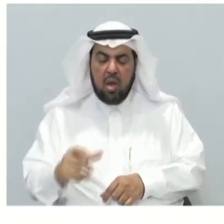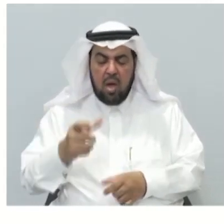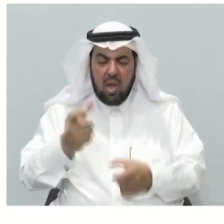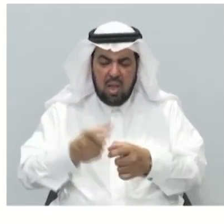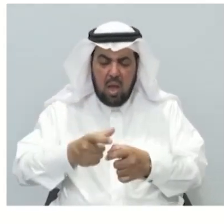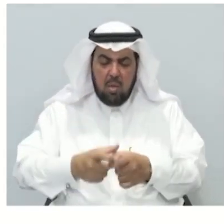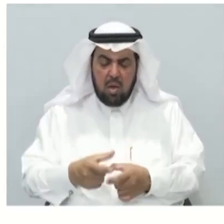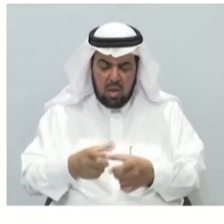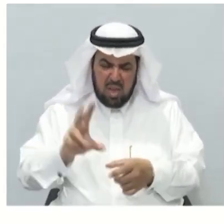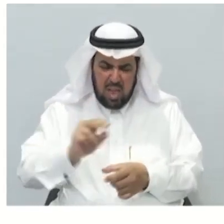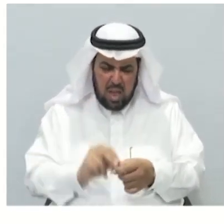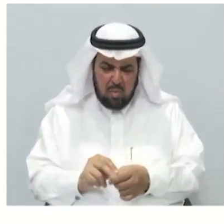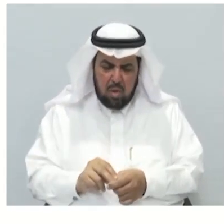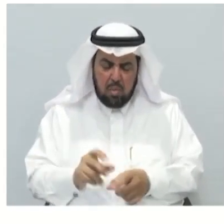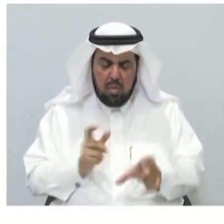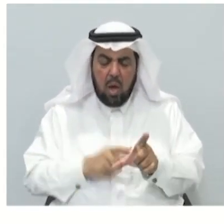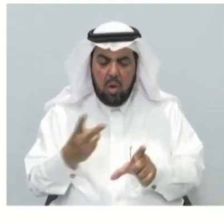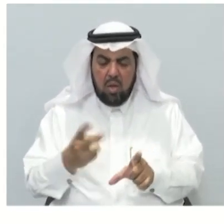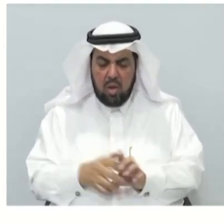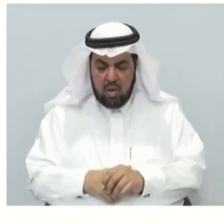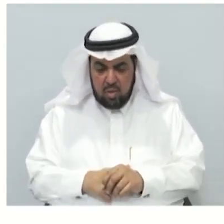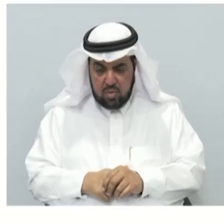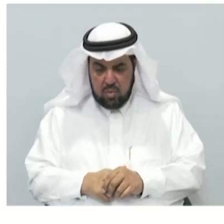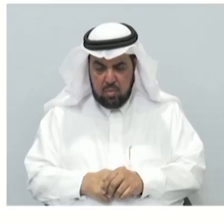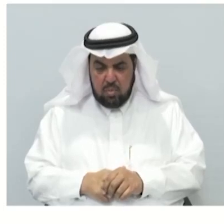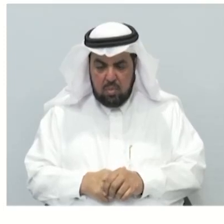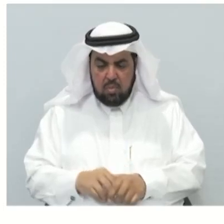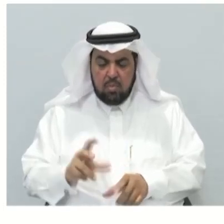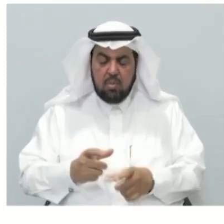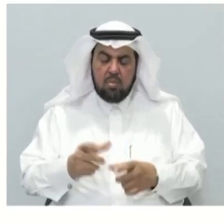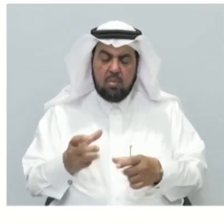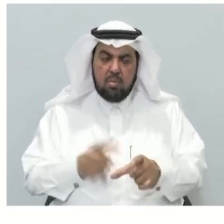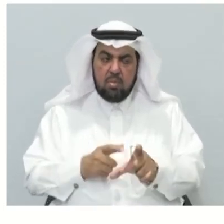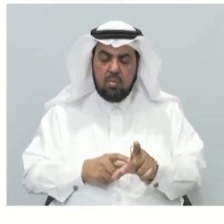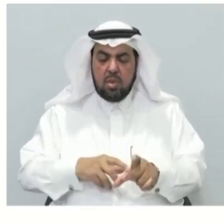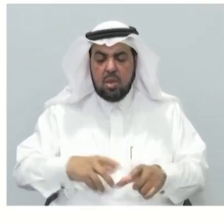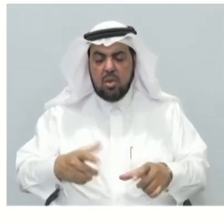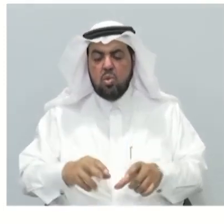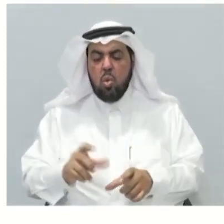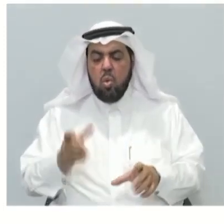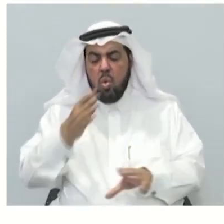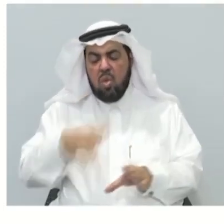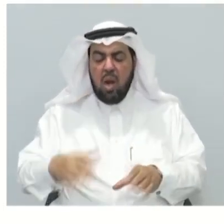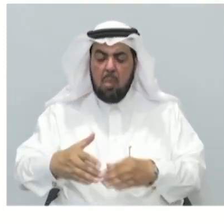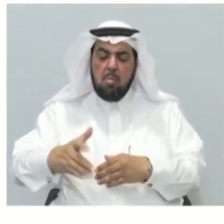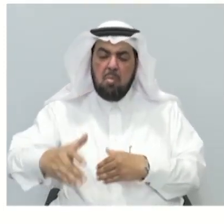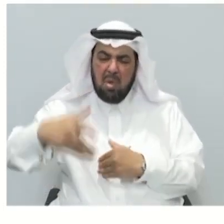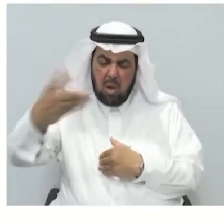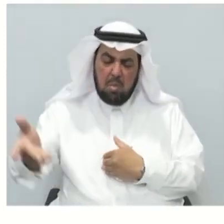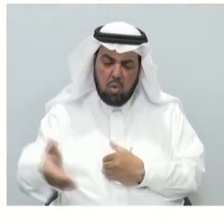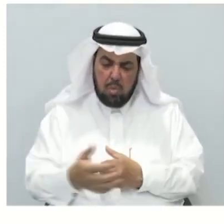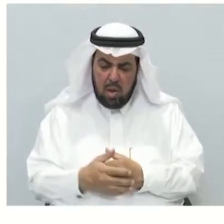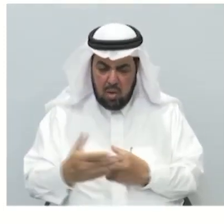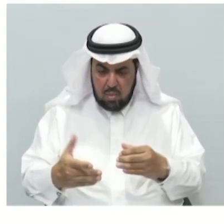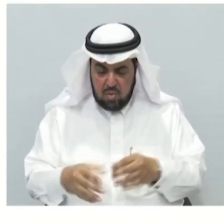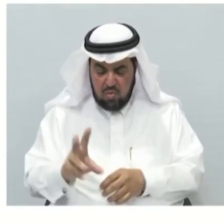وضلع غير محصور بينهما اي اي اس يقول لك اذا طابقت زاويتان وضلع غير محصور بينهما في مثلث نظائره ما في